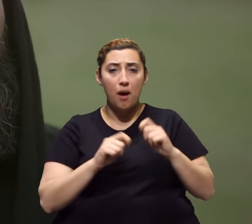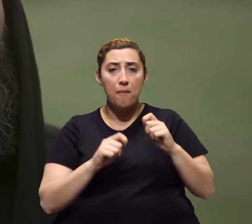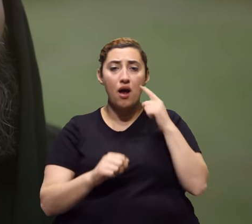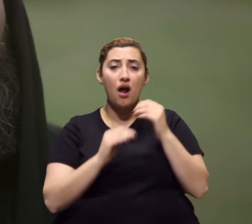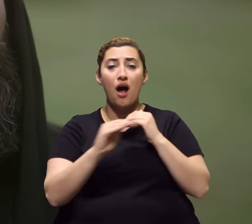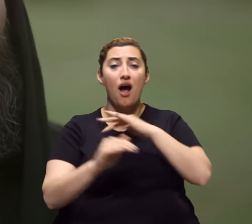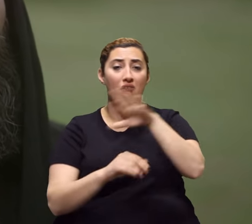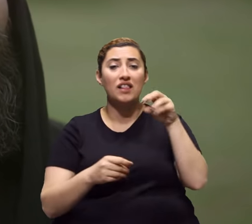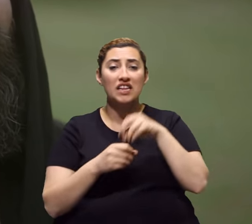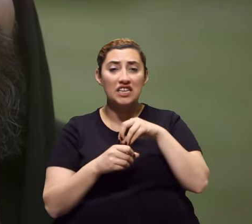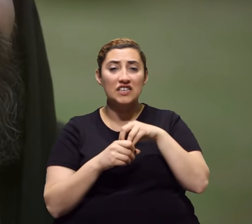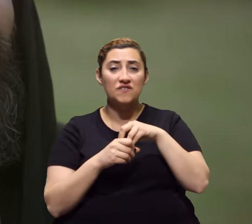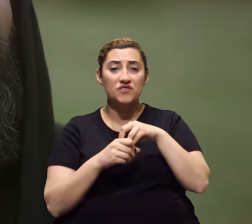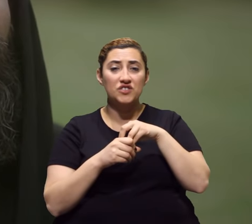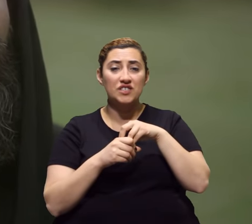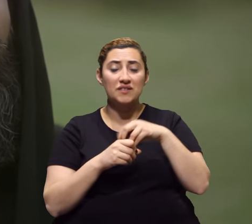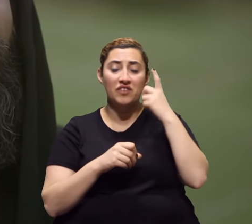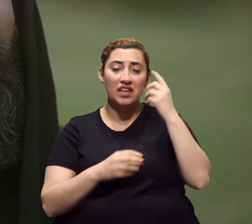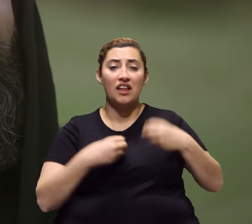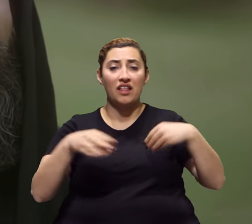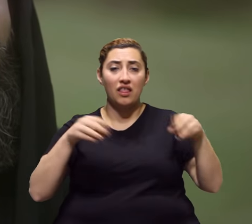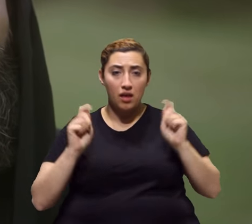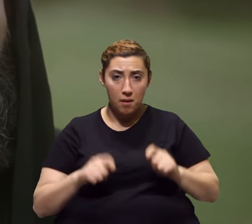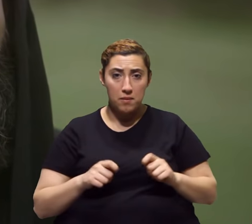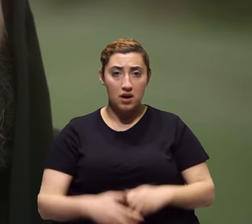Halka metalarını satar.